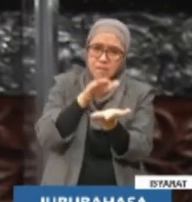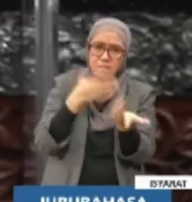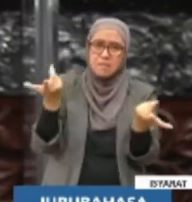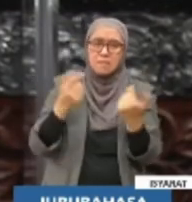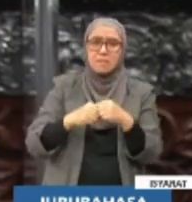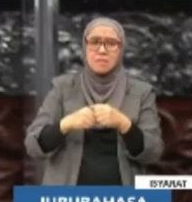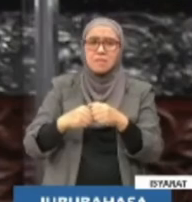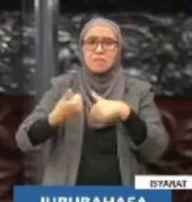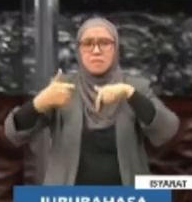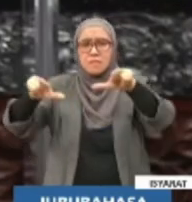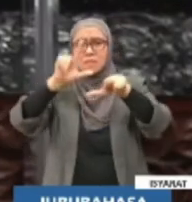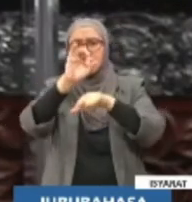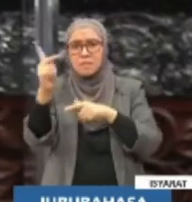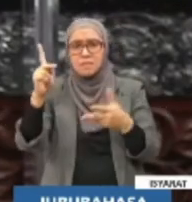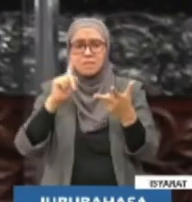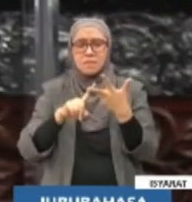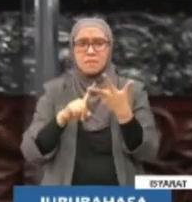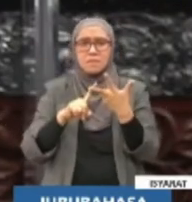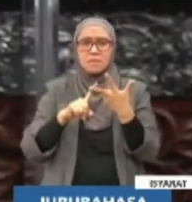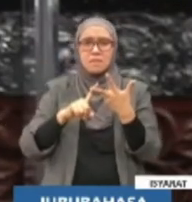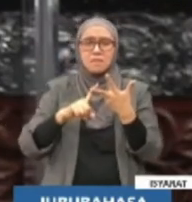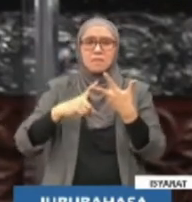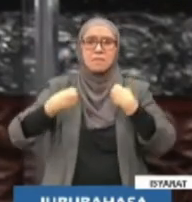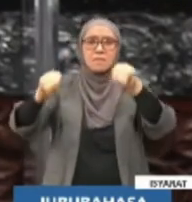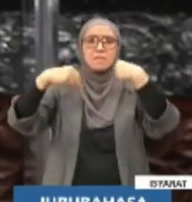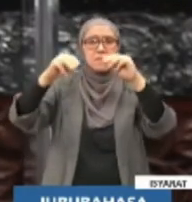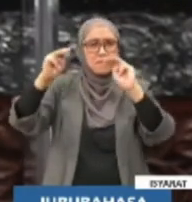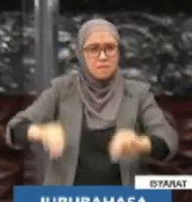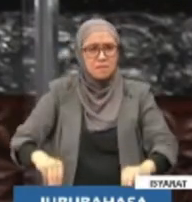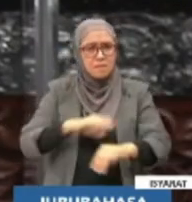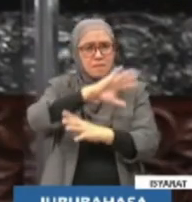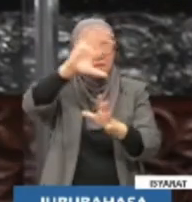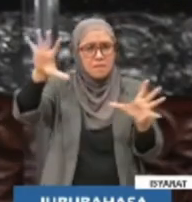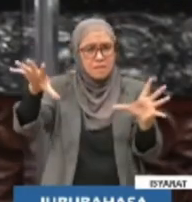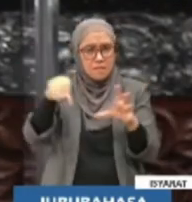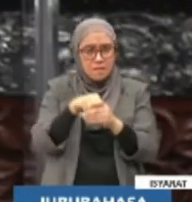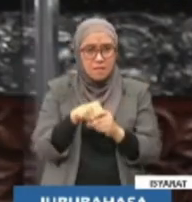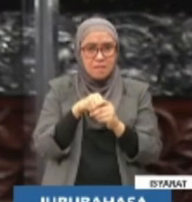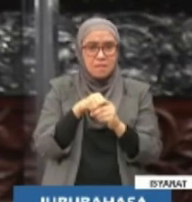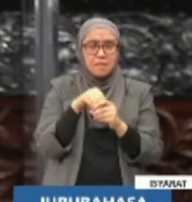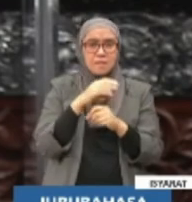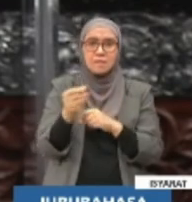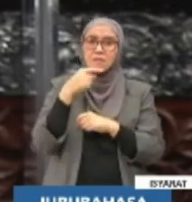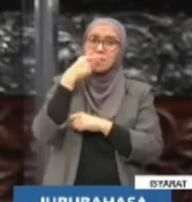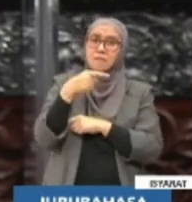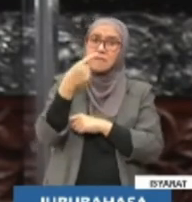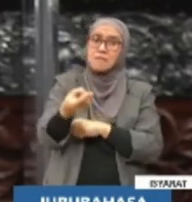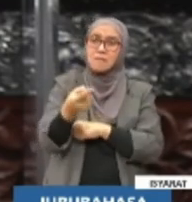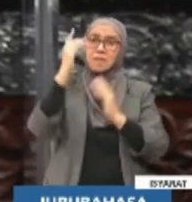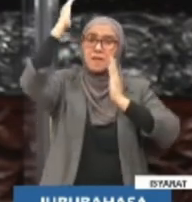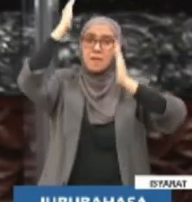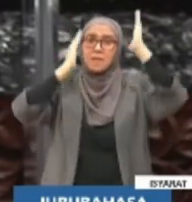pembalakan perdagangan manusia ini semua digabungkan dan disebut disini Malaysia